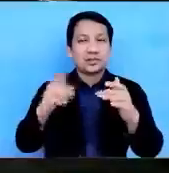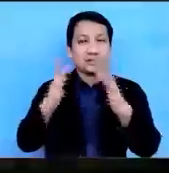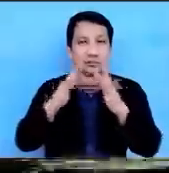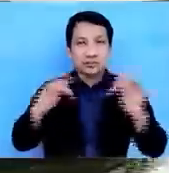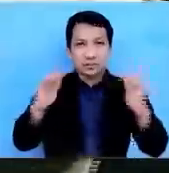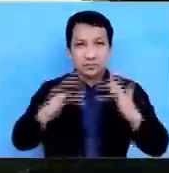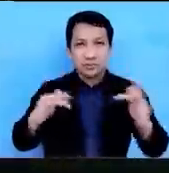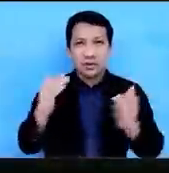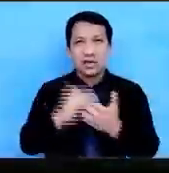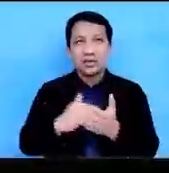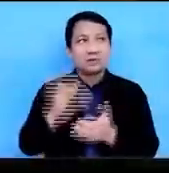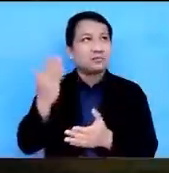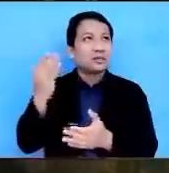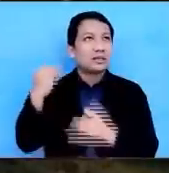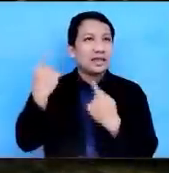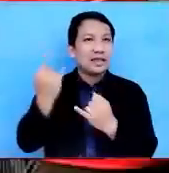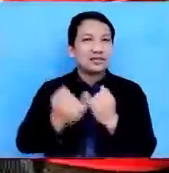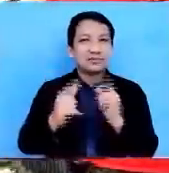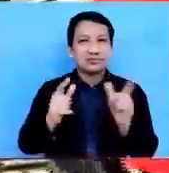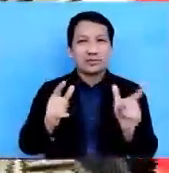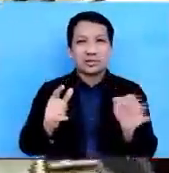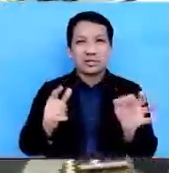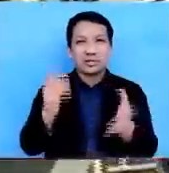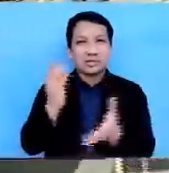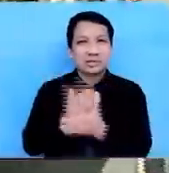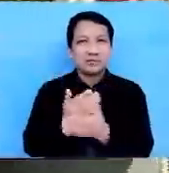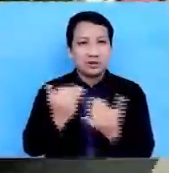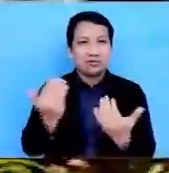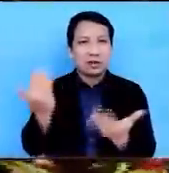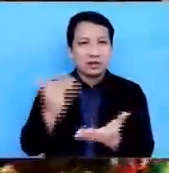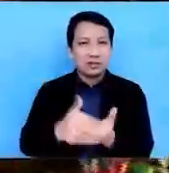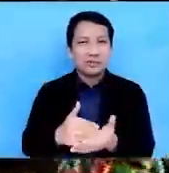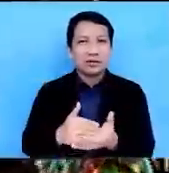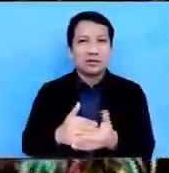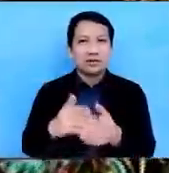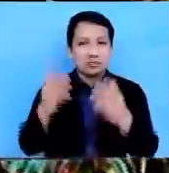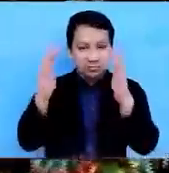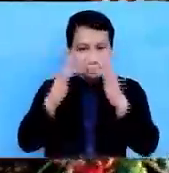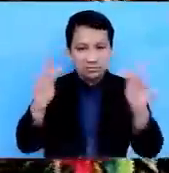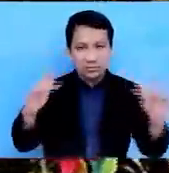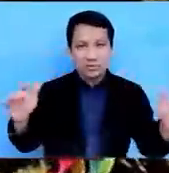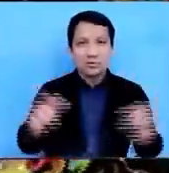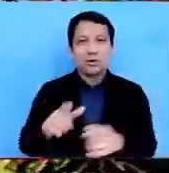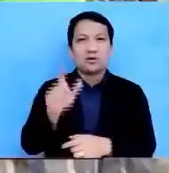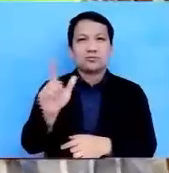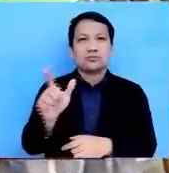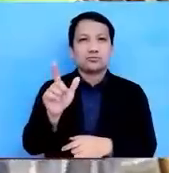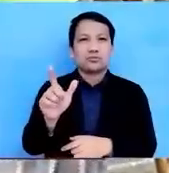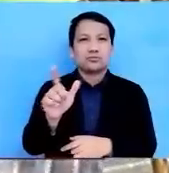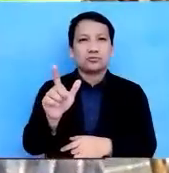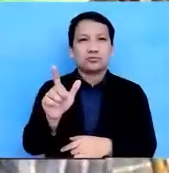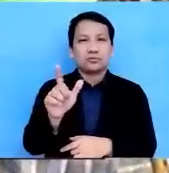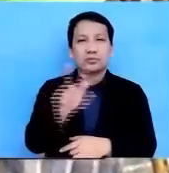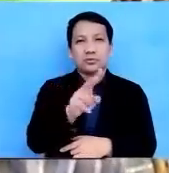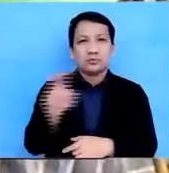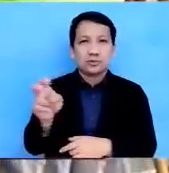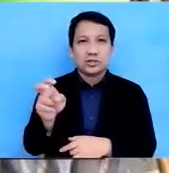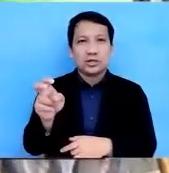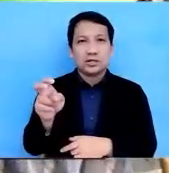taong 2019 dahil sa pandemya at bilang pagdiriwang, aabot sa 200 lechon ang